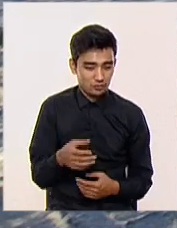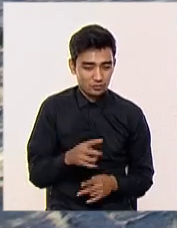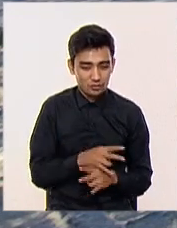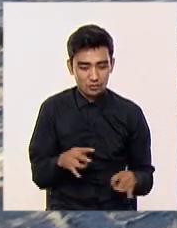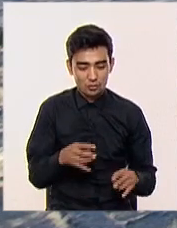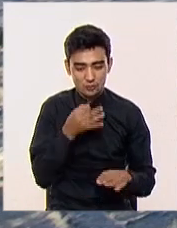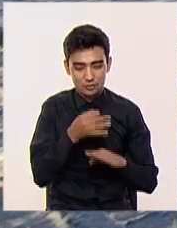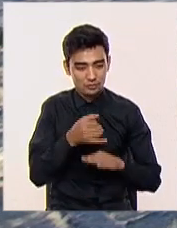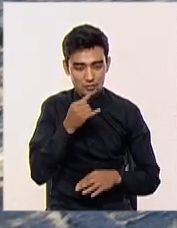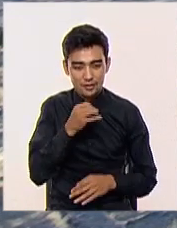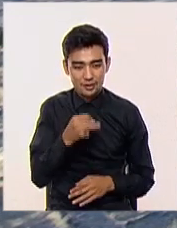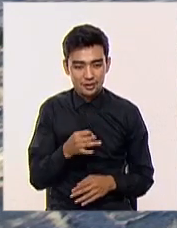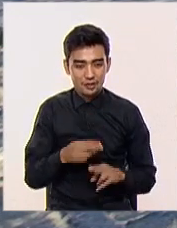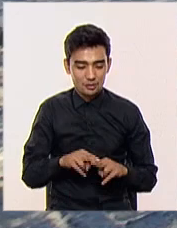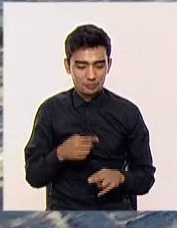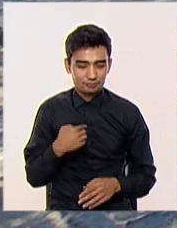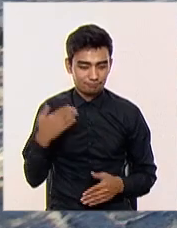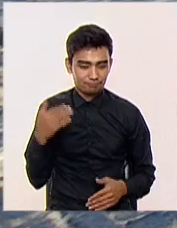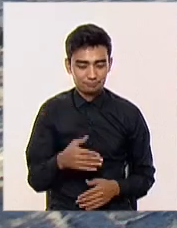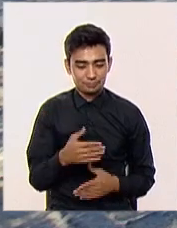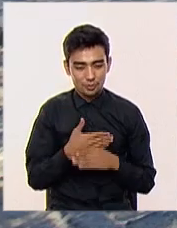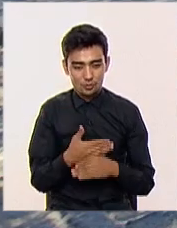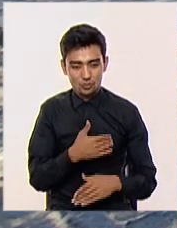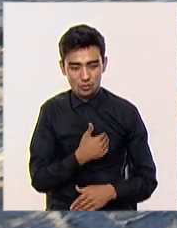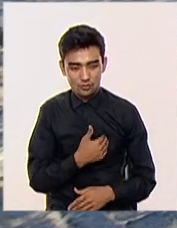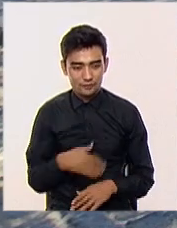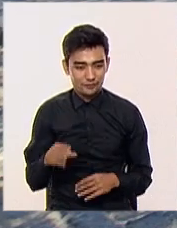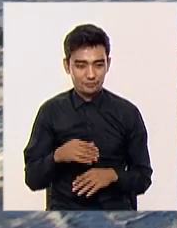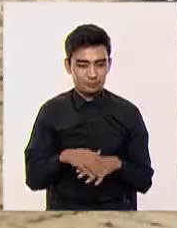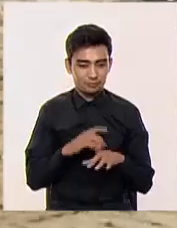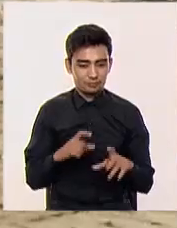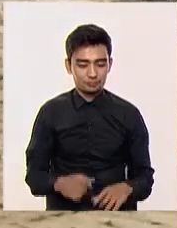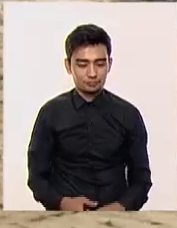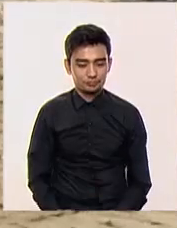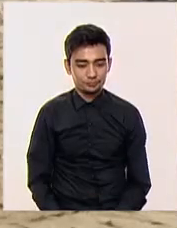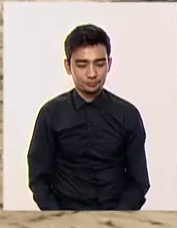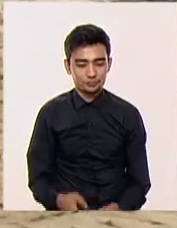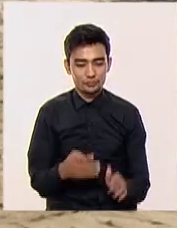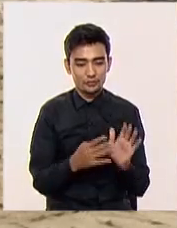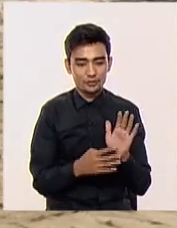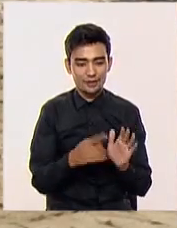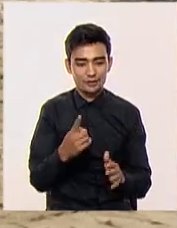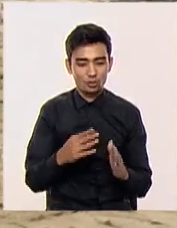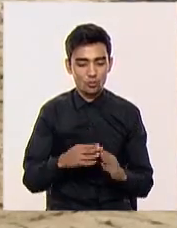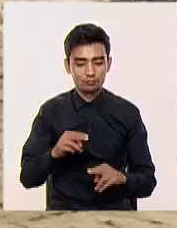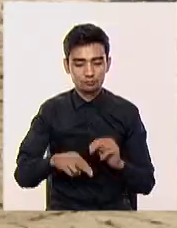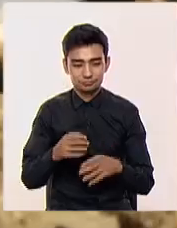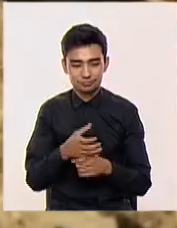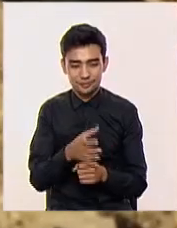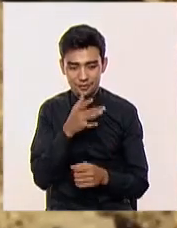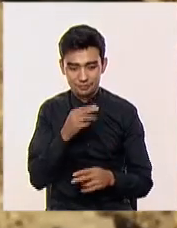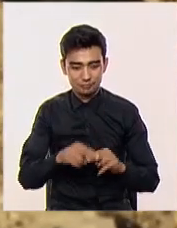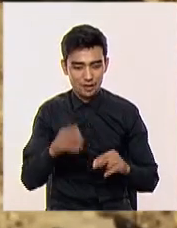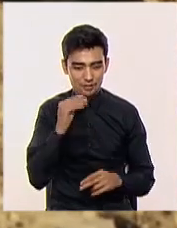сердце ёкнуло, решил приехать помочь с ребятами. 91 дом построят в кратчайшие сроки.